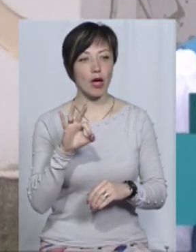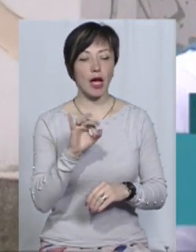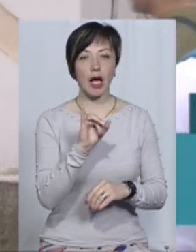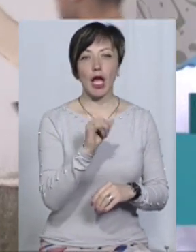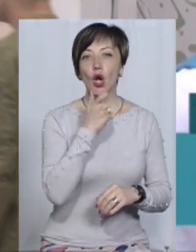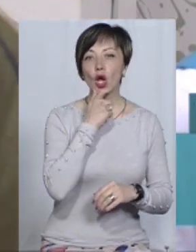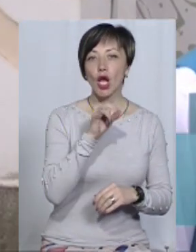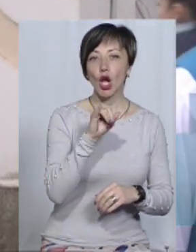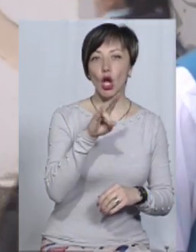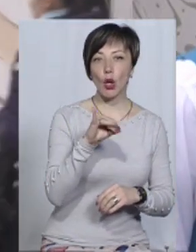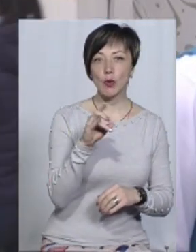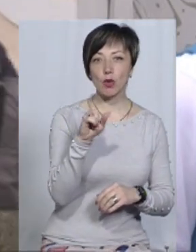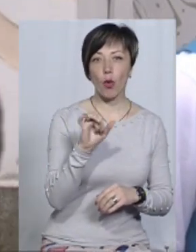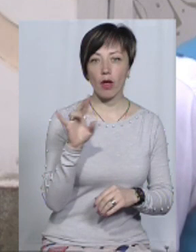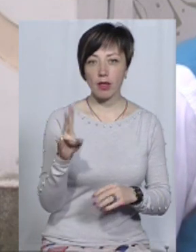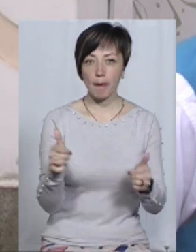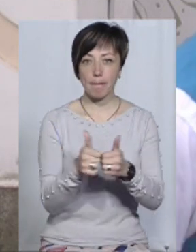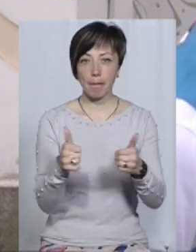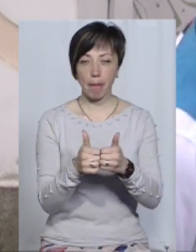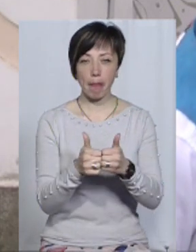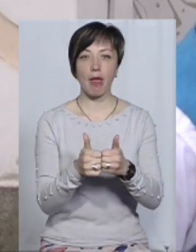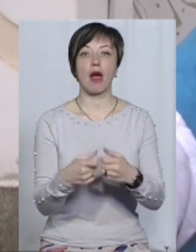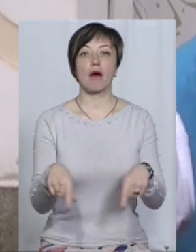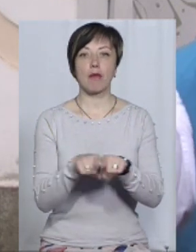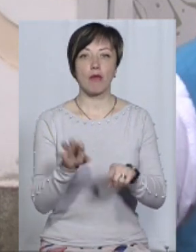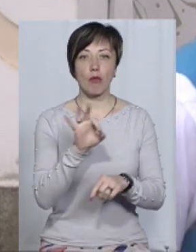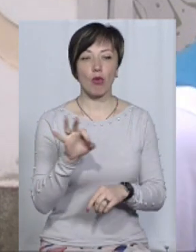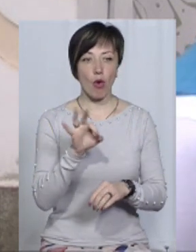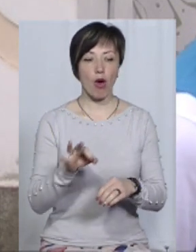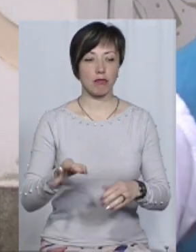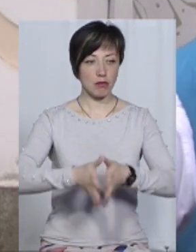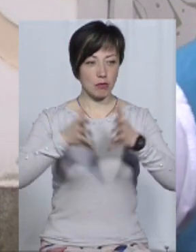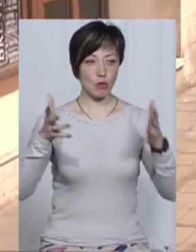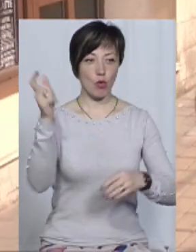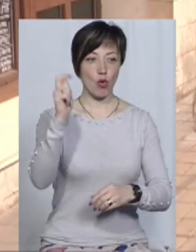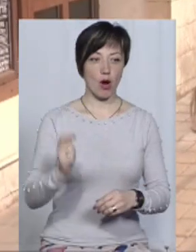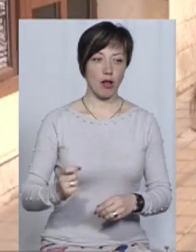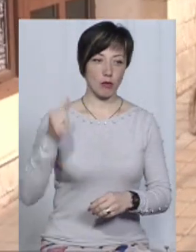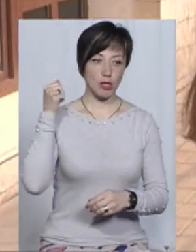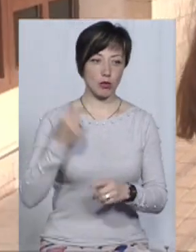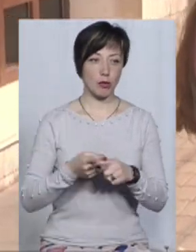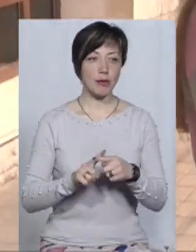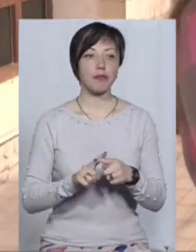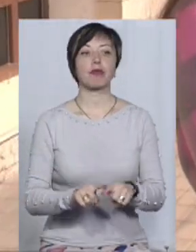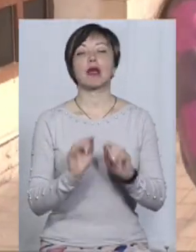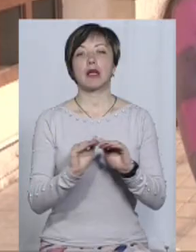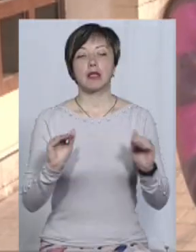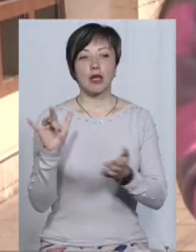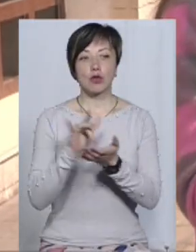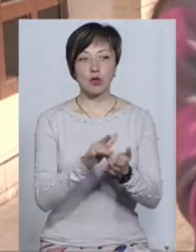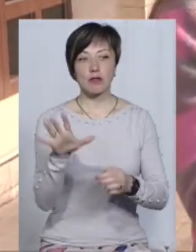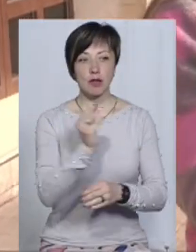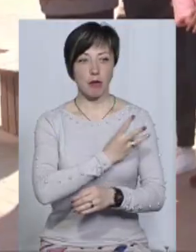Ілізіон, який знаходиться неподалік, та про мурал, який позаду мене. Гімназисти проводять екскурсії містом для